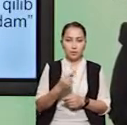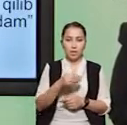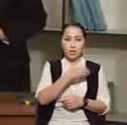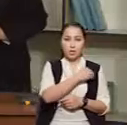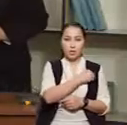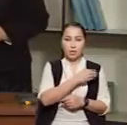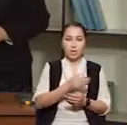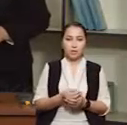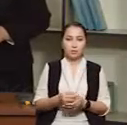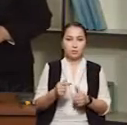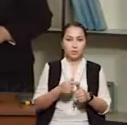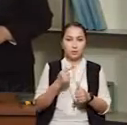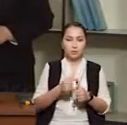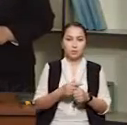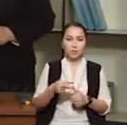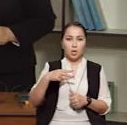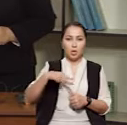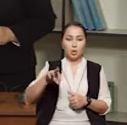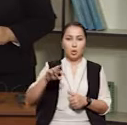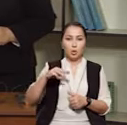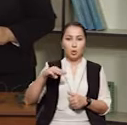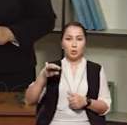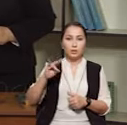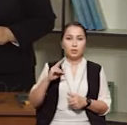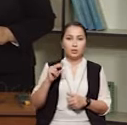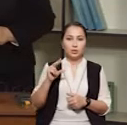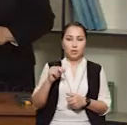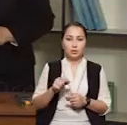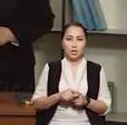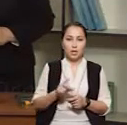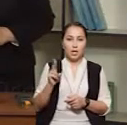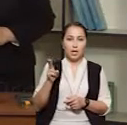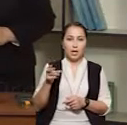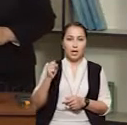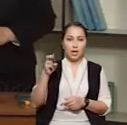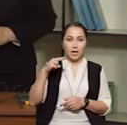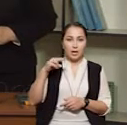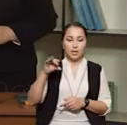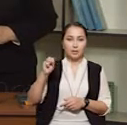qilib gradus qabul qilingan. Bu lotincha so'z bo'lib, qadam degan ma'noni anglatadi.